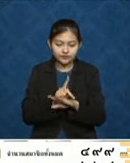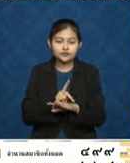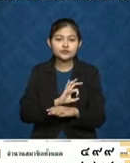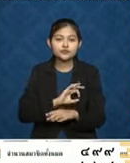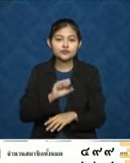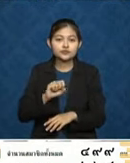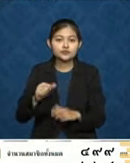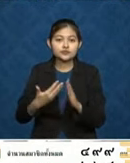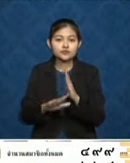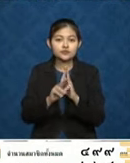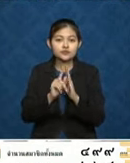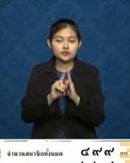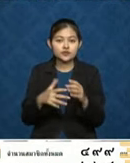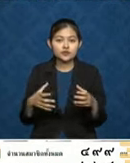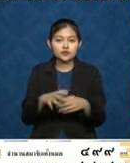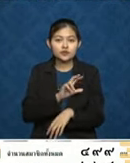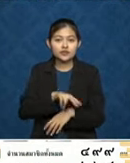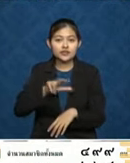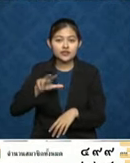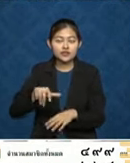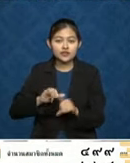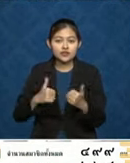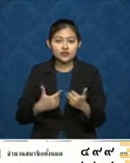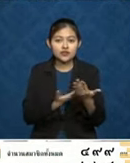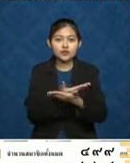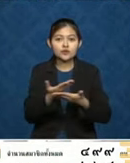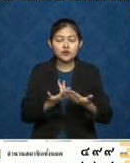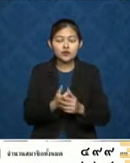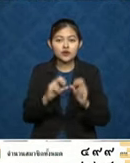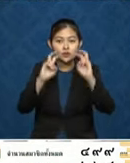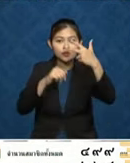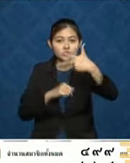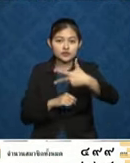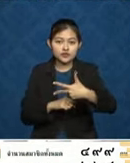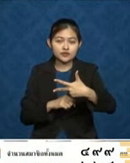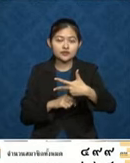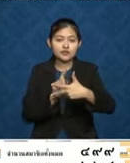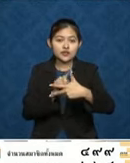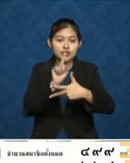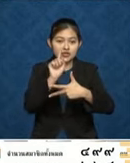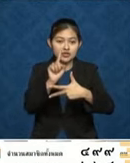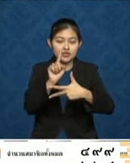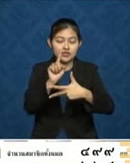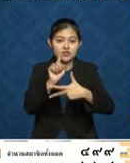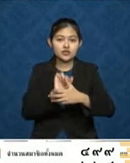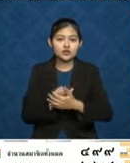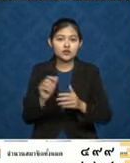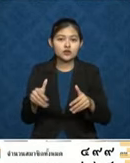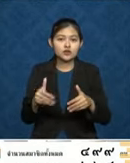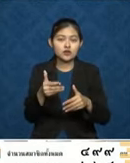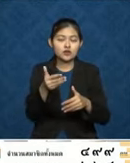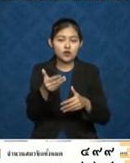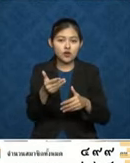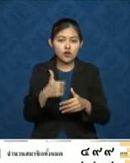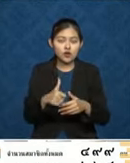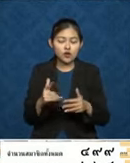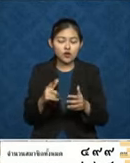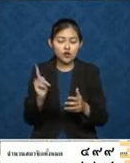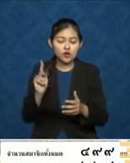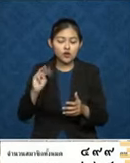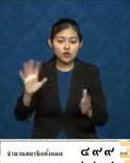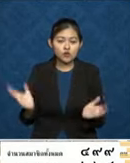จังหวัดขอนแก่นพรรคเพื่อไทยครับขออนุญาตหารือท่านประธานทั้งหมด 3เรื่องครับเรื่องแรกขอให้ทางกรมส่งเสริมการ